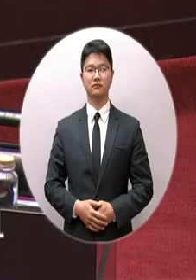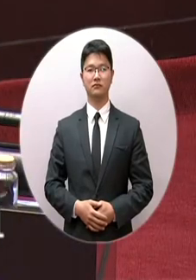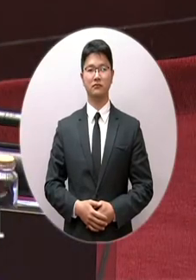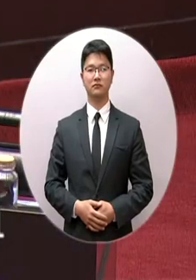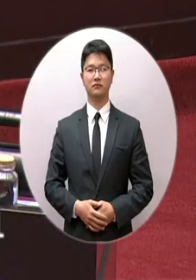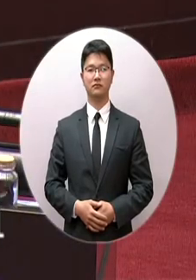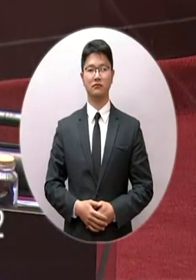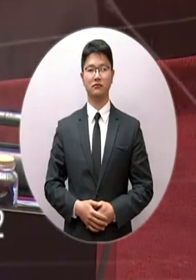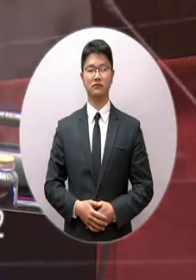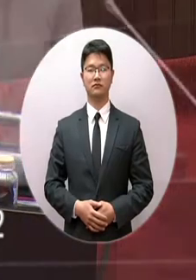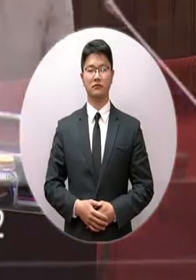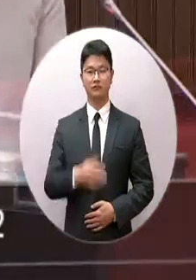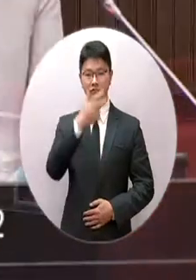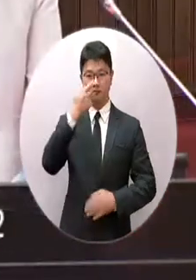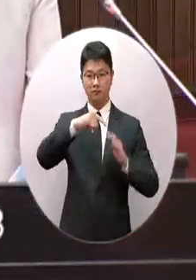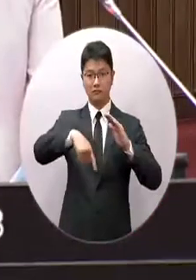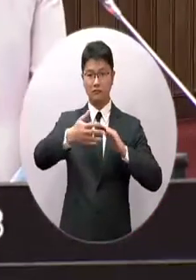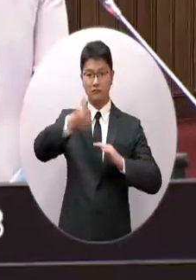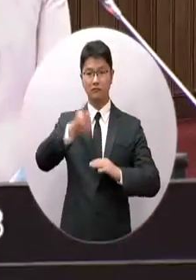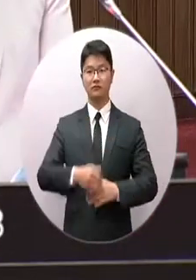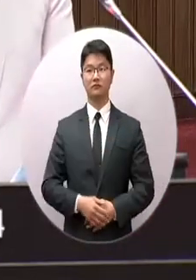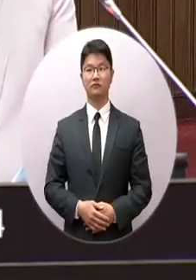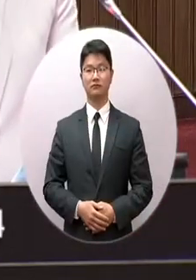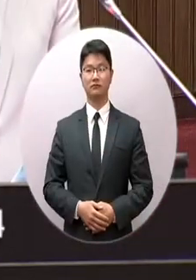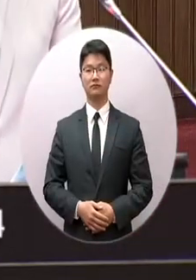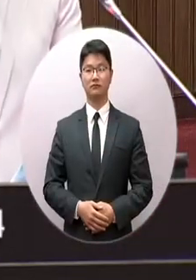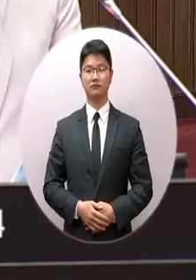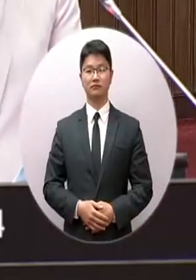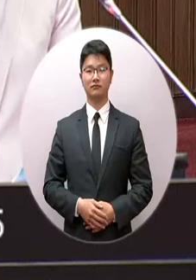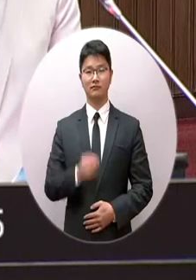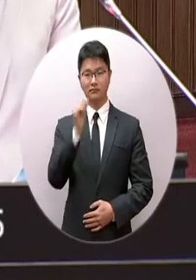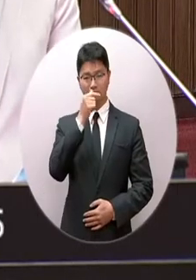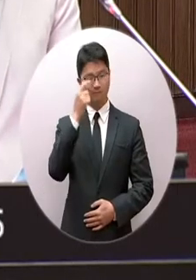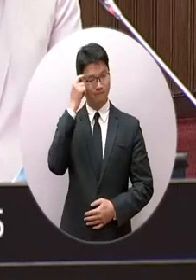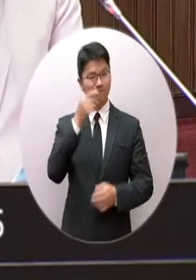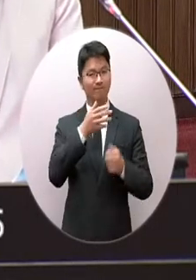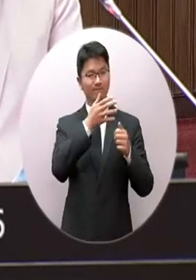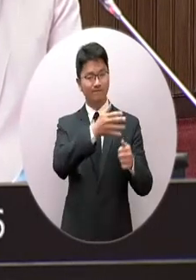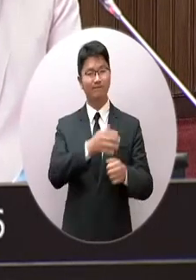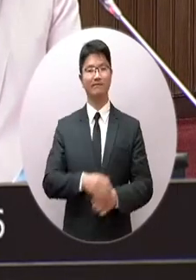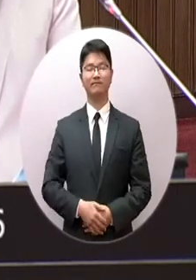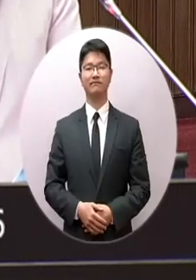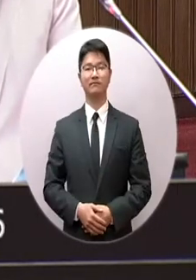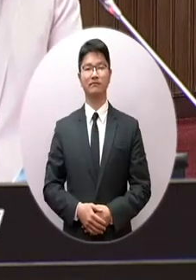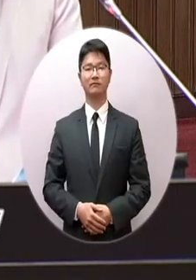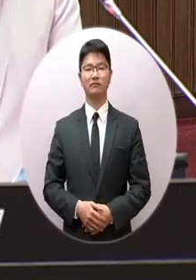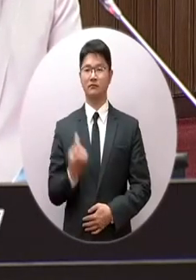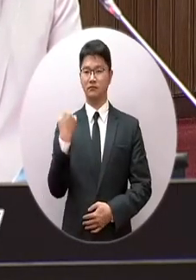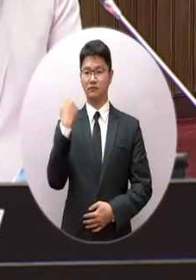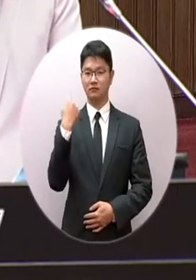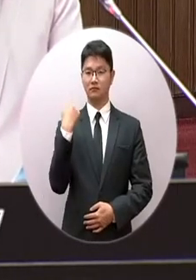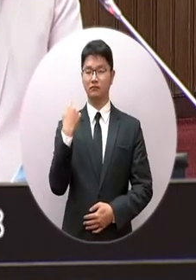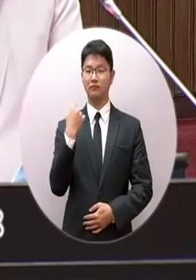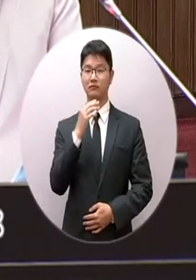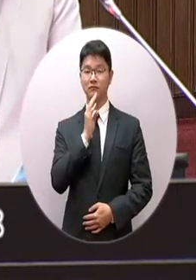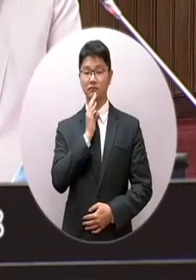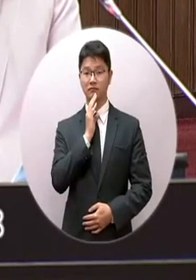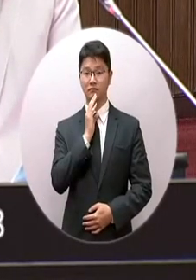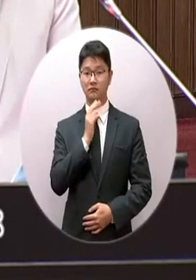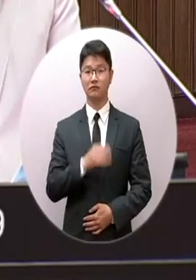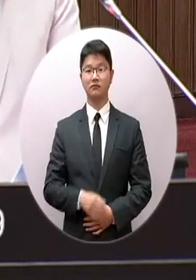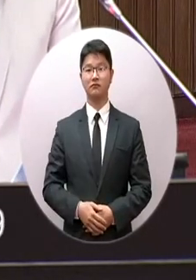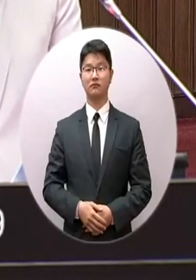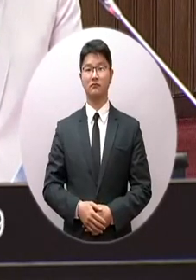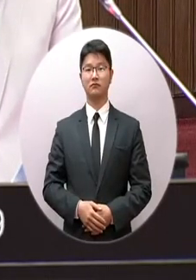议员你好。 赖院长。 是。 特别跟你请教一下哦。 哪里？ 因为昨天是妙